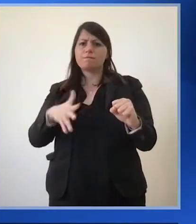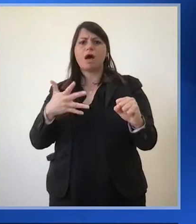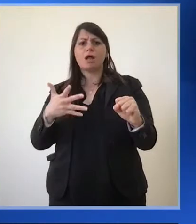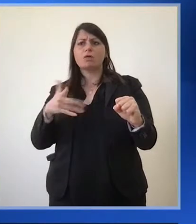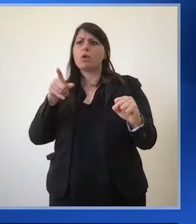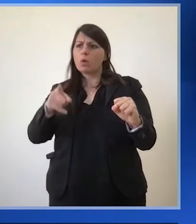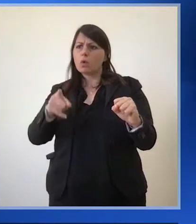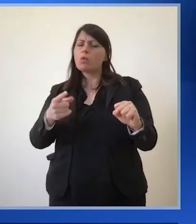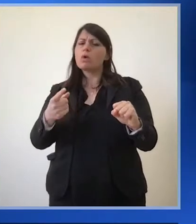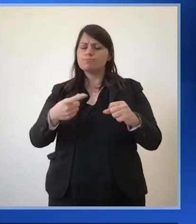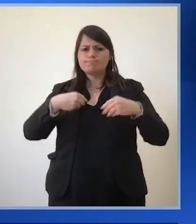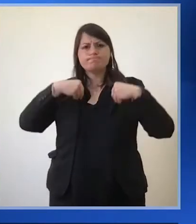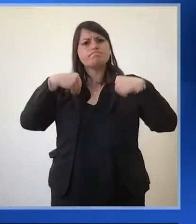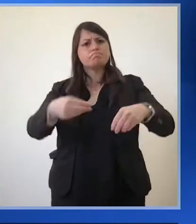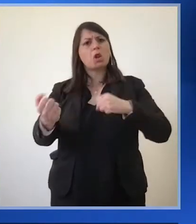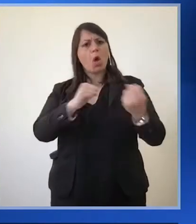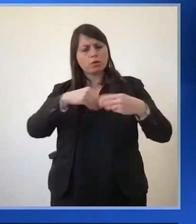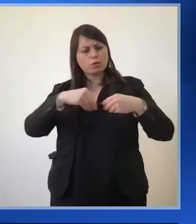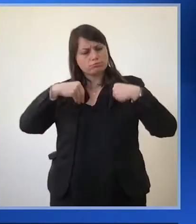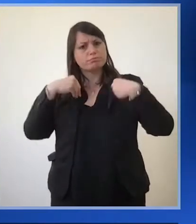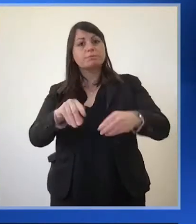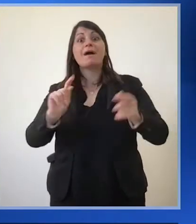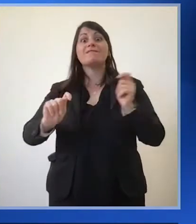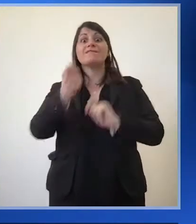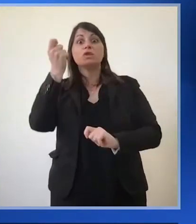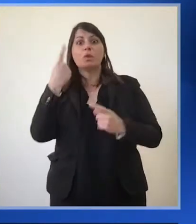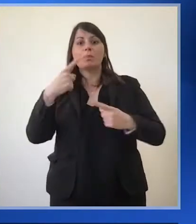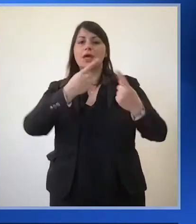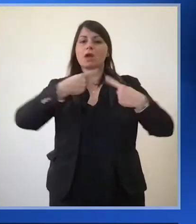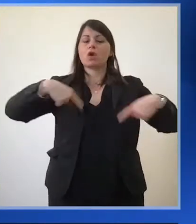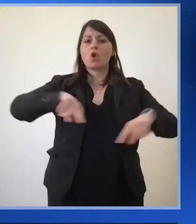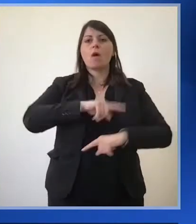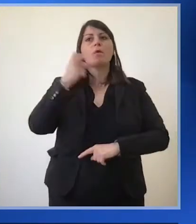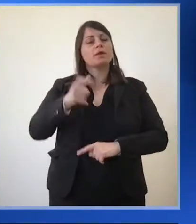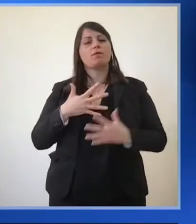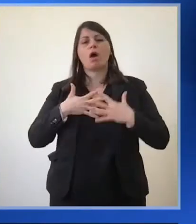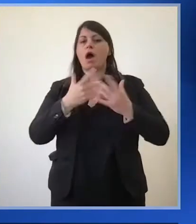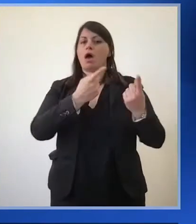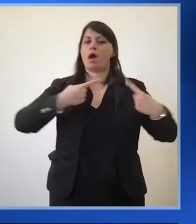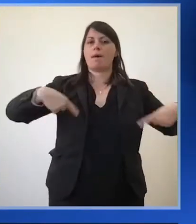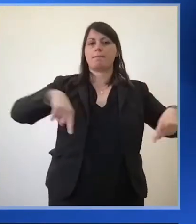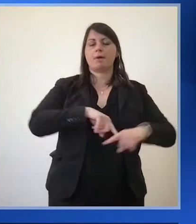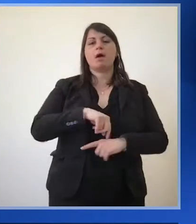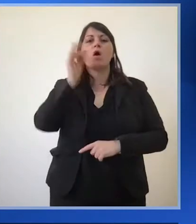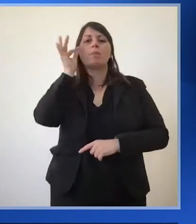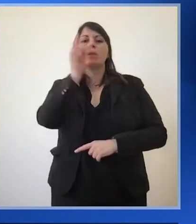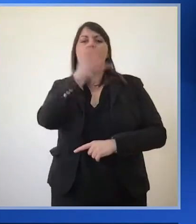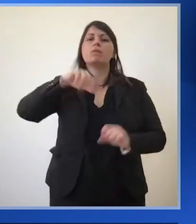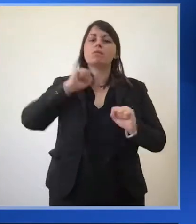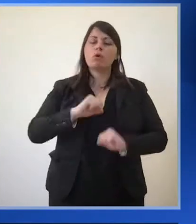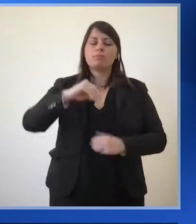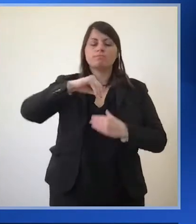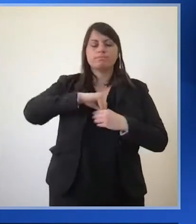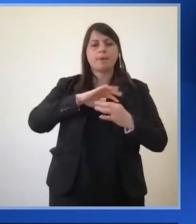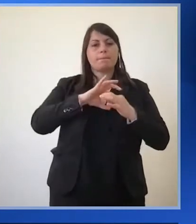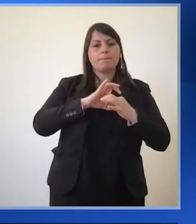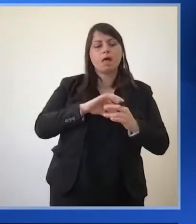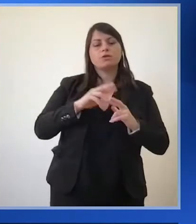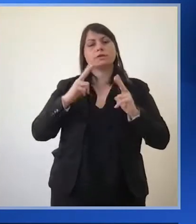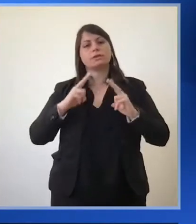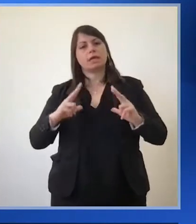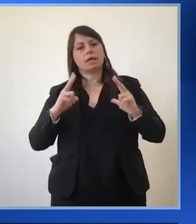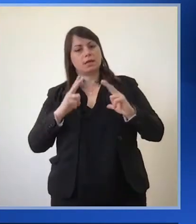per noi, con le armi dell'amore, perché noi possiamo avere pace, essere in